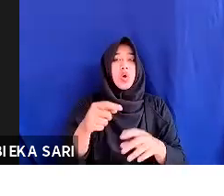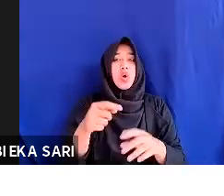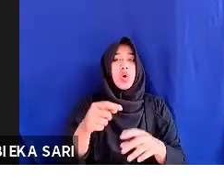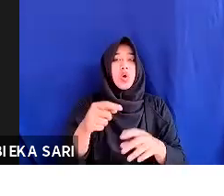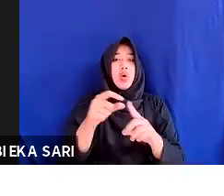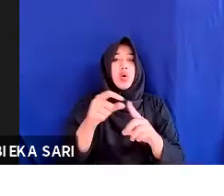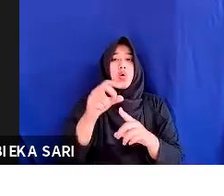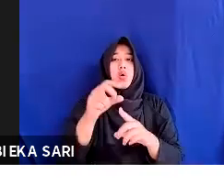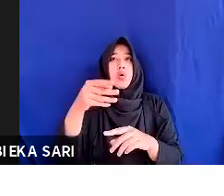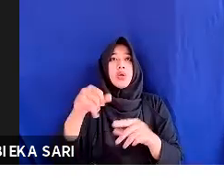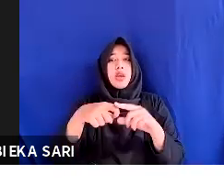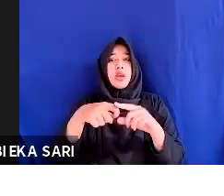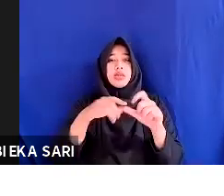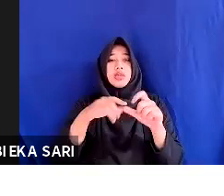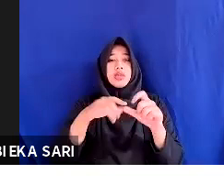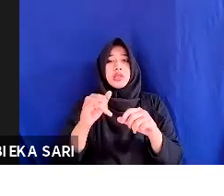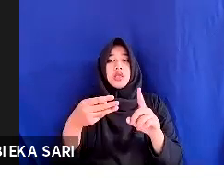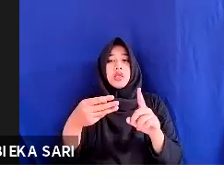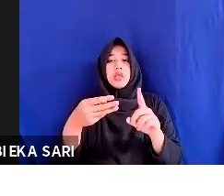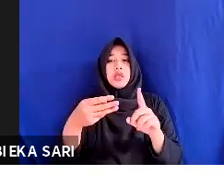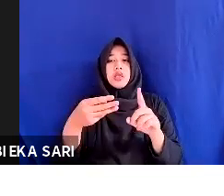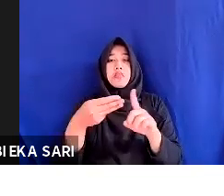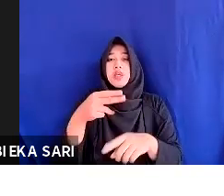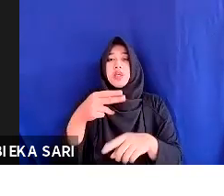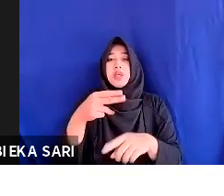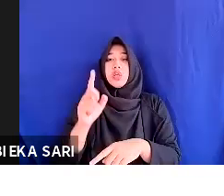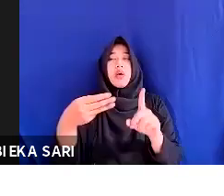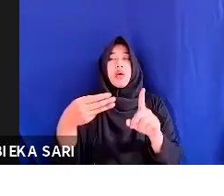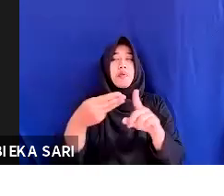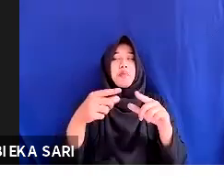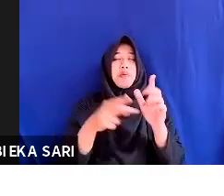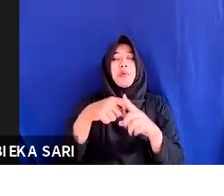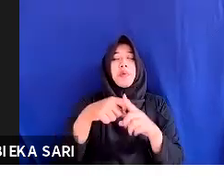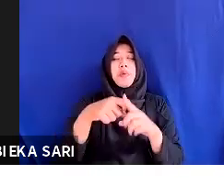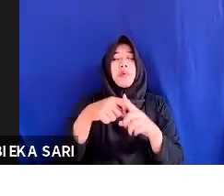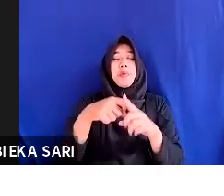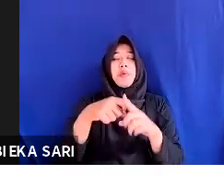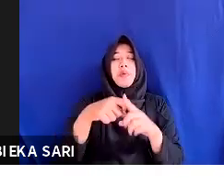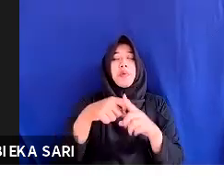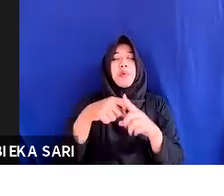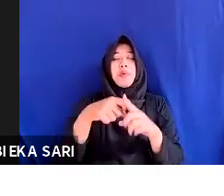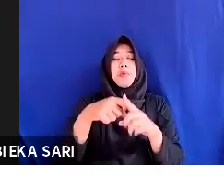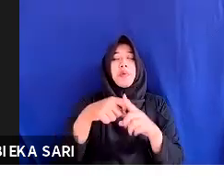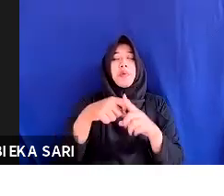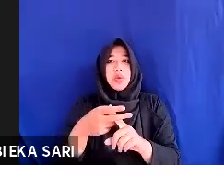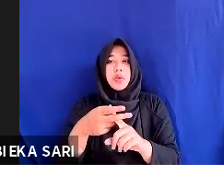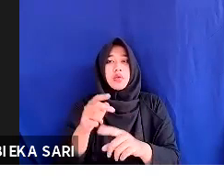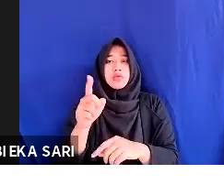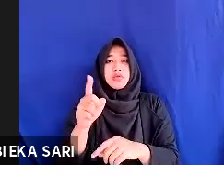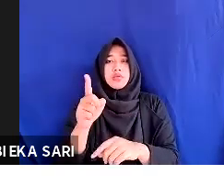minus 3, Filipina minus 1,9, Thailand minus 5, kita 0. Bank